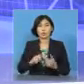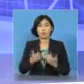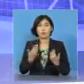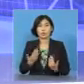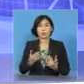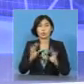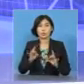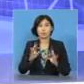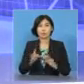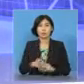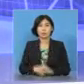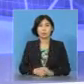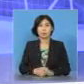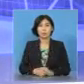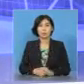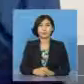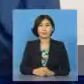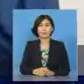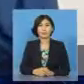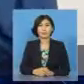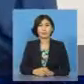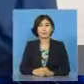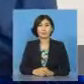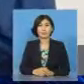мән-жайын тілшіміз тарқатсын.